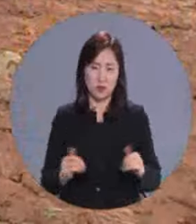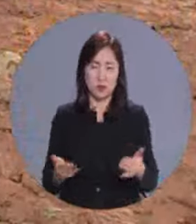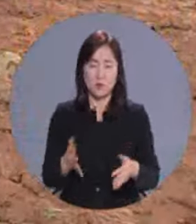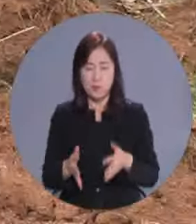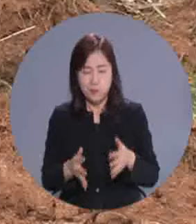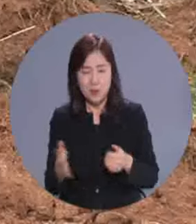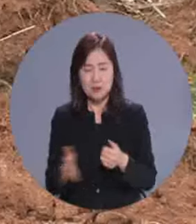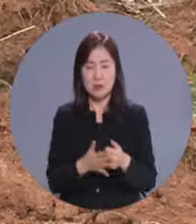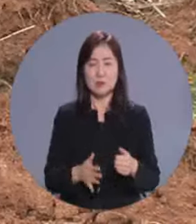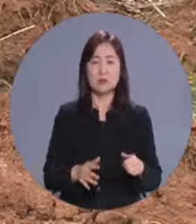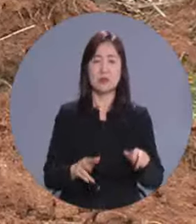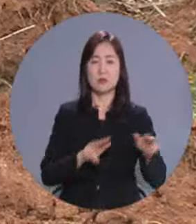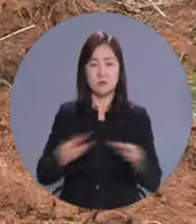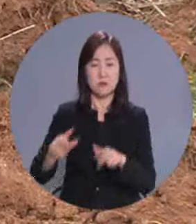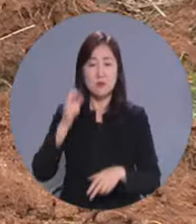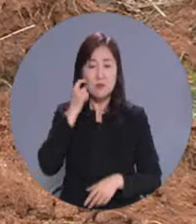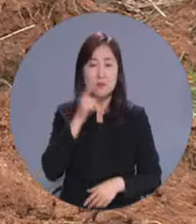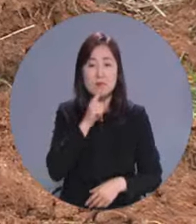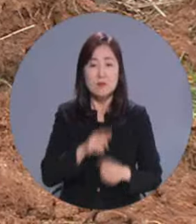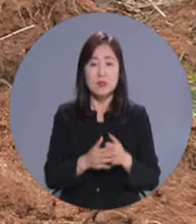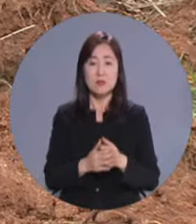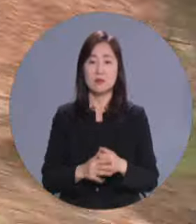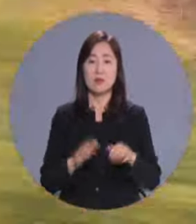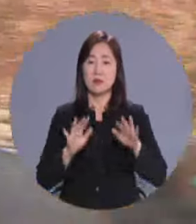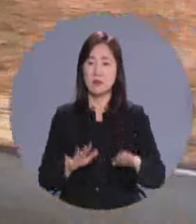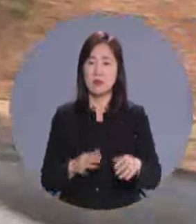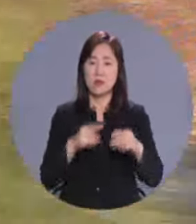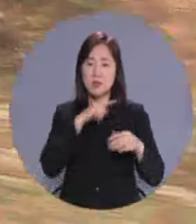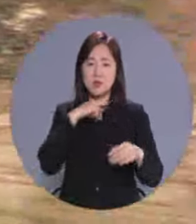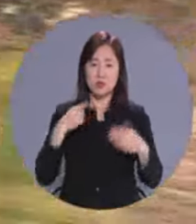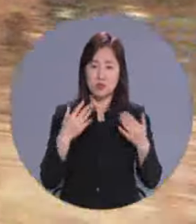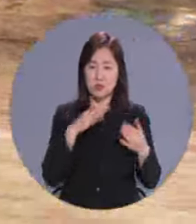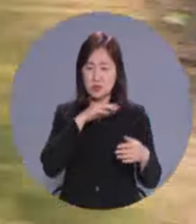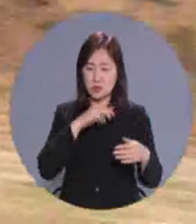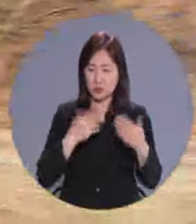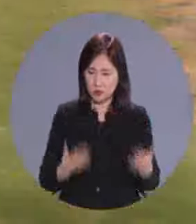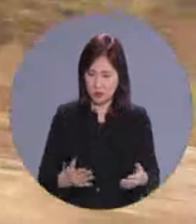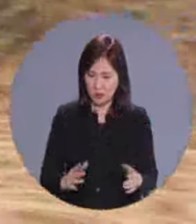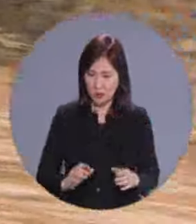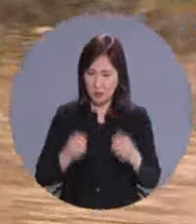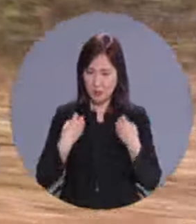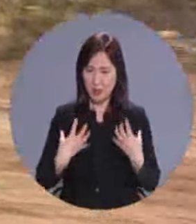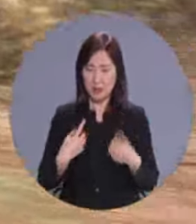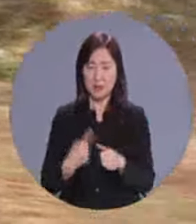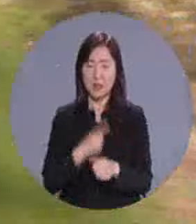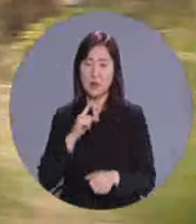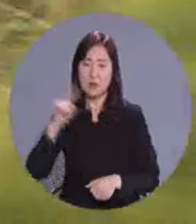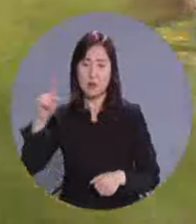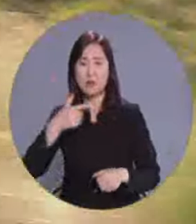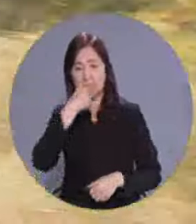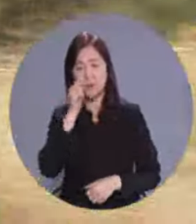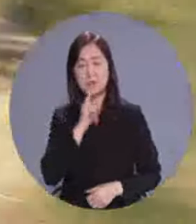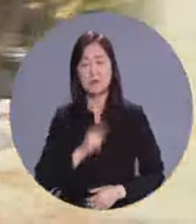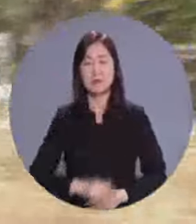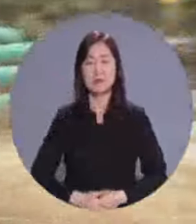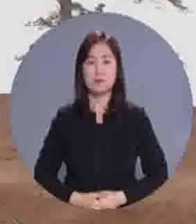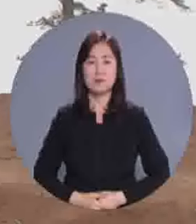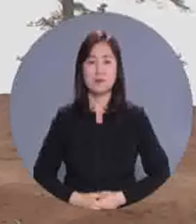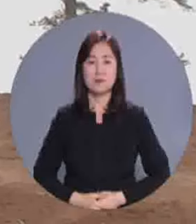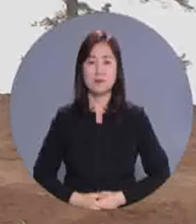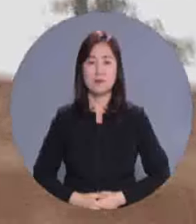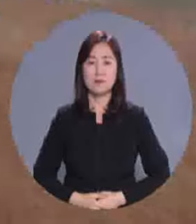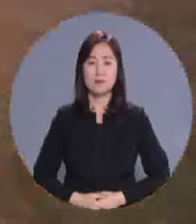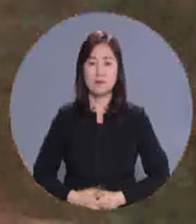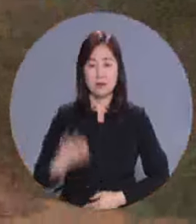시정 조치가 이루어지지 않고 공사기간이 연휴 기간과 겹쳐 제대로 된 보고도 이루어지지 않았다고 해명했습니다